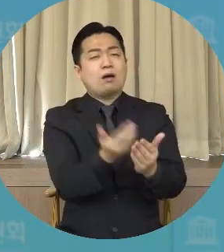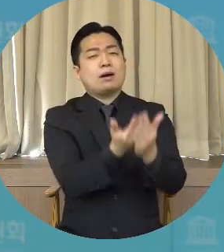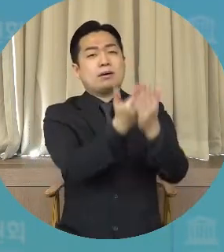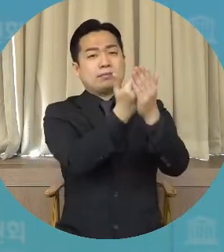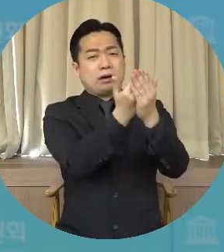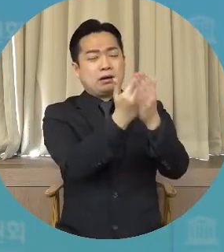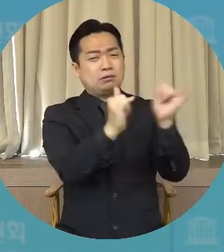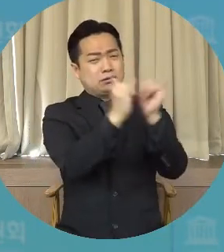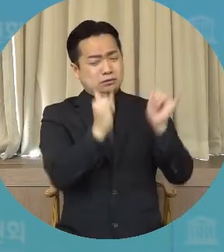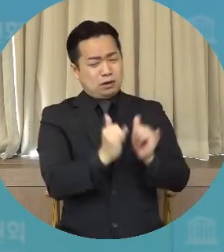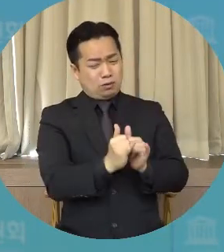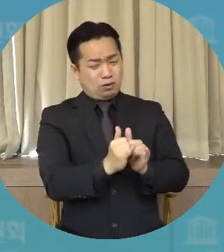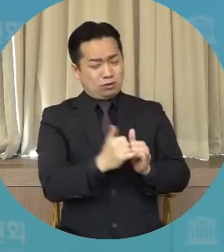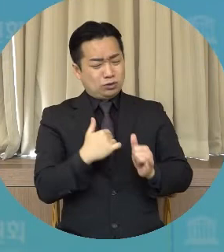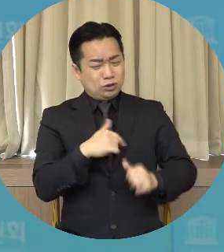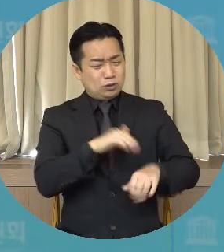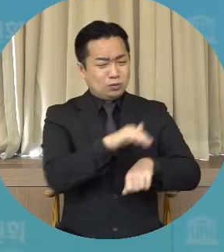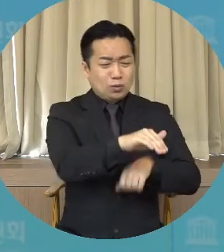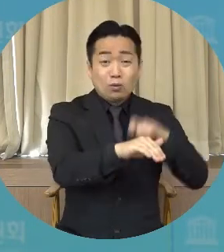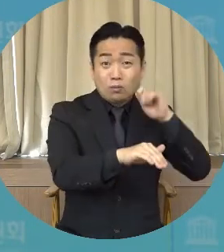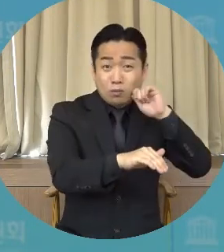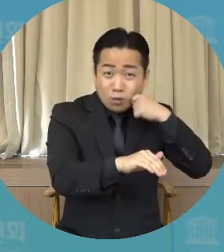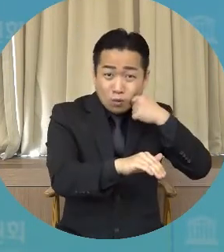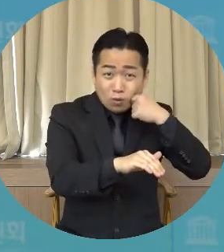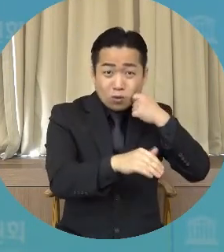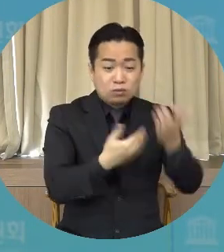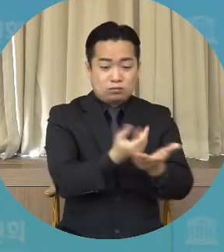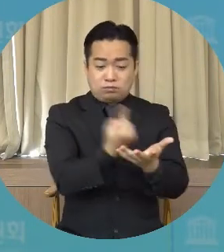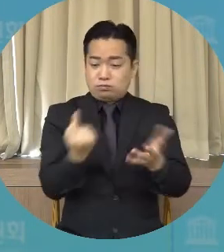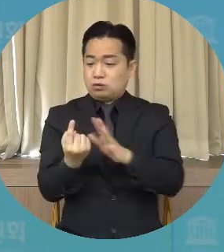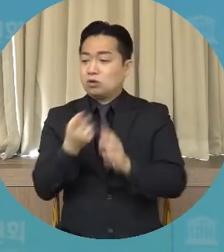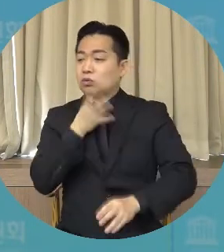속에서 소외된 노인층들도 증가되고 있습니다.